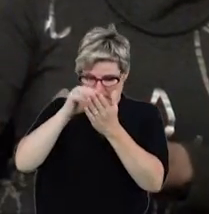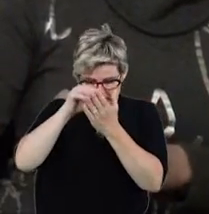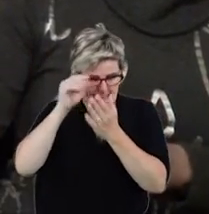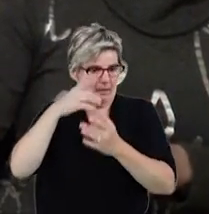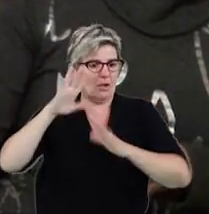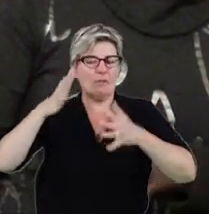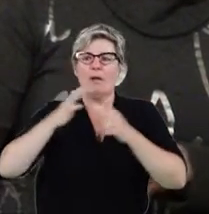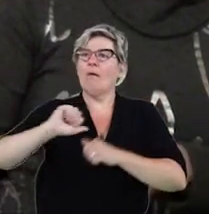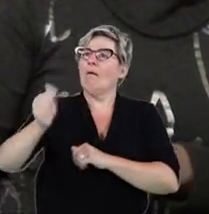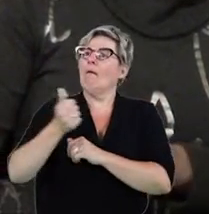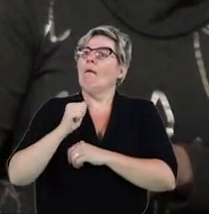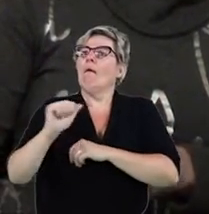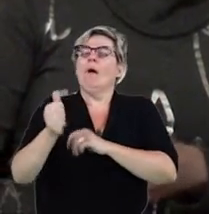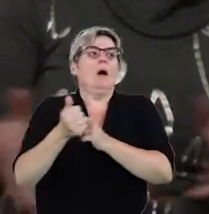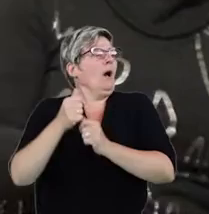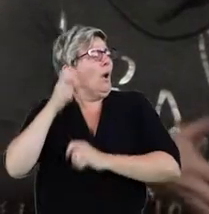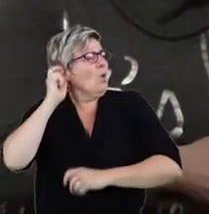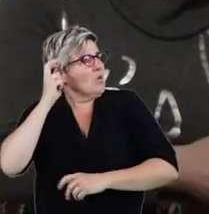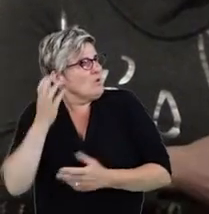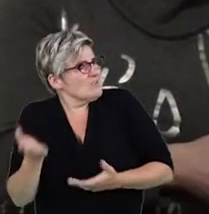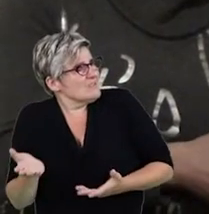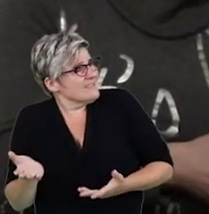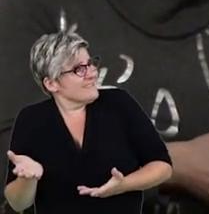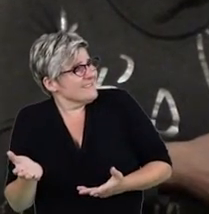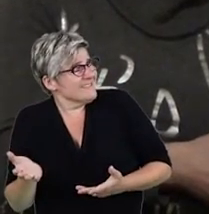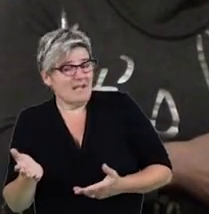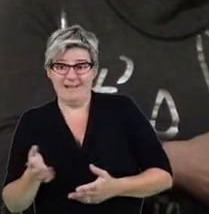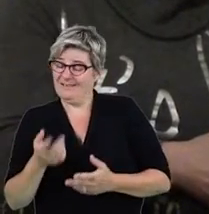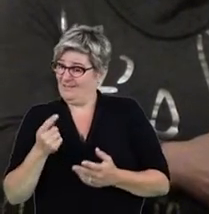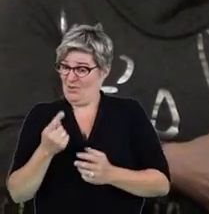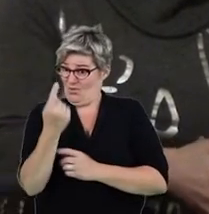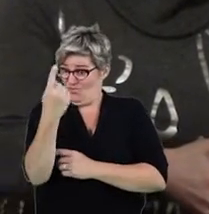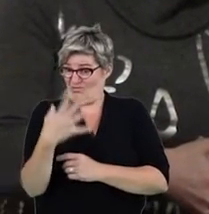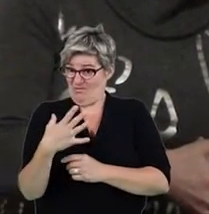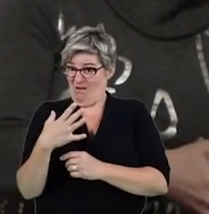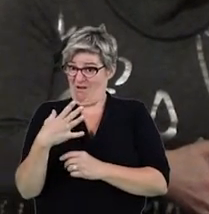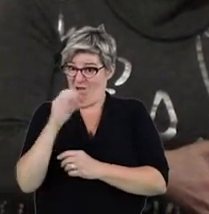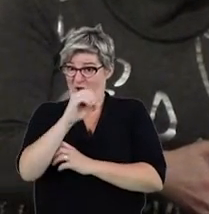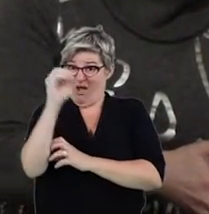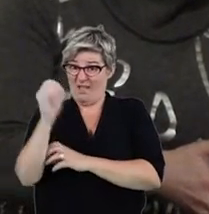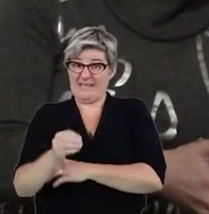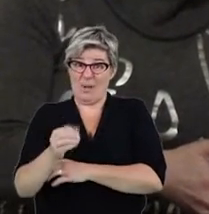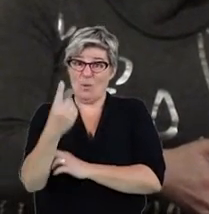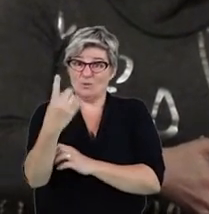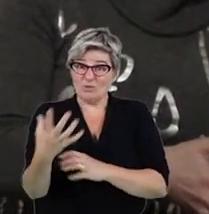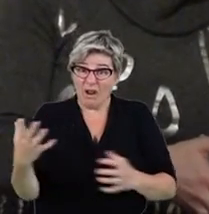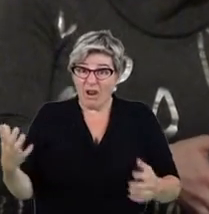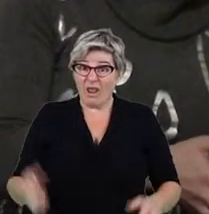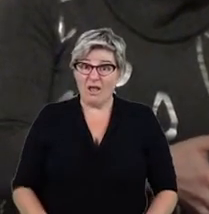apprendre à se déplacer en autobus. Elle se promenait à Ottawa en autobus toute seule.